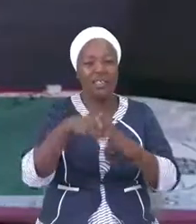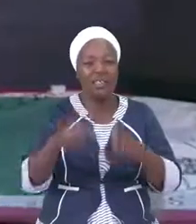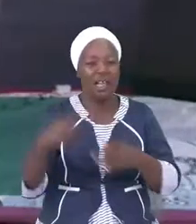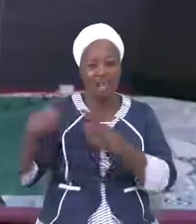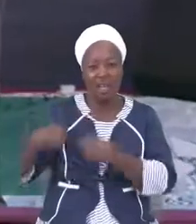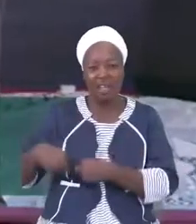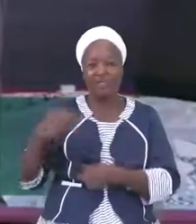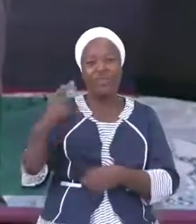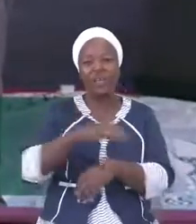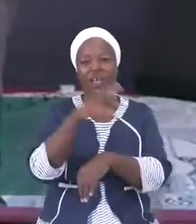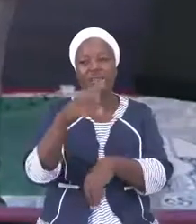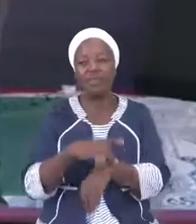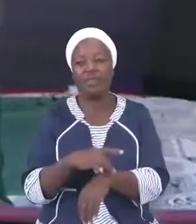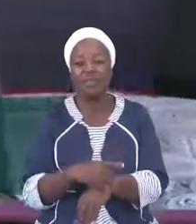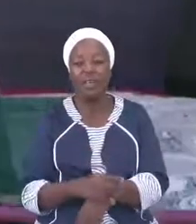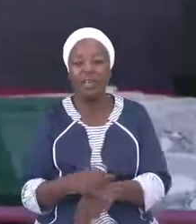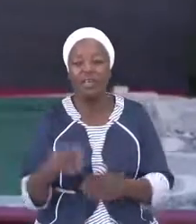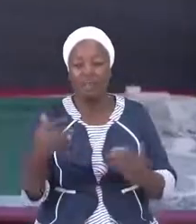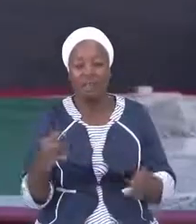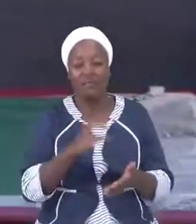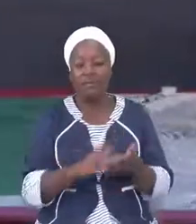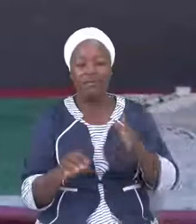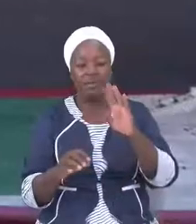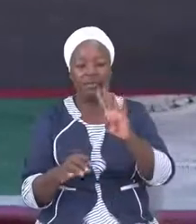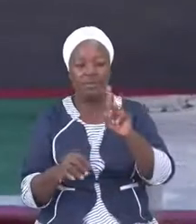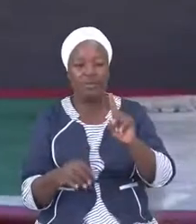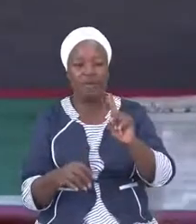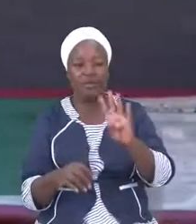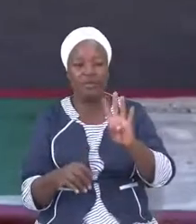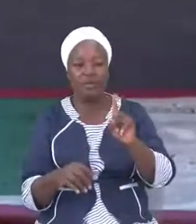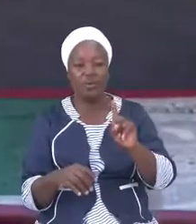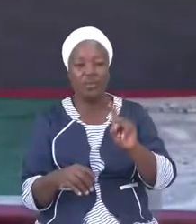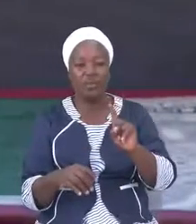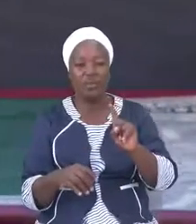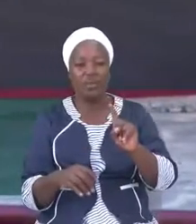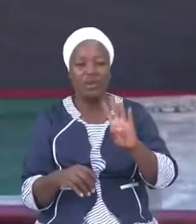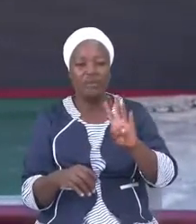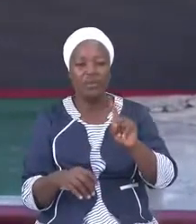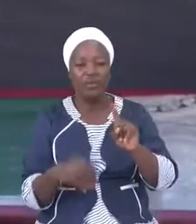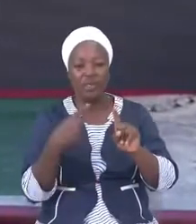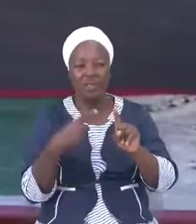l'homme sera 3 jours et 3 nuits dans le sein de la terre. Et le verset 41.